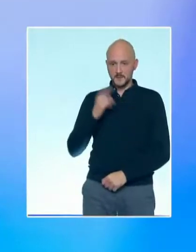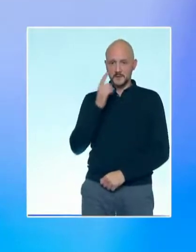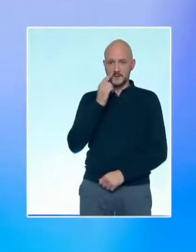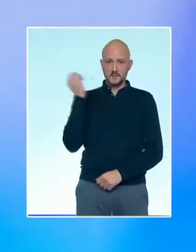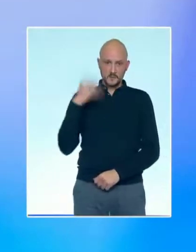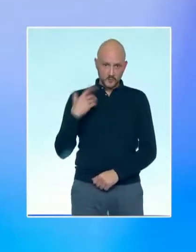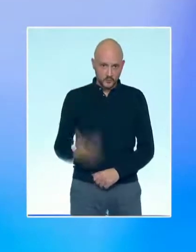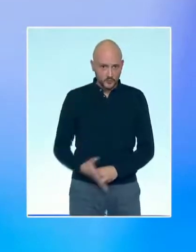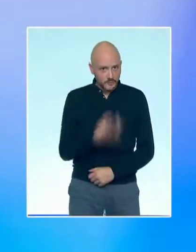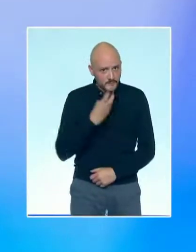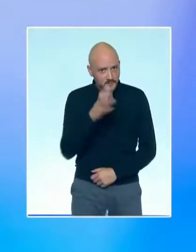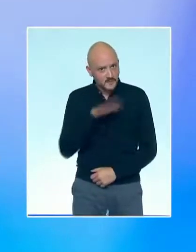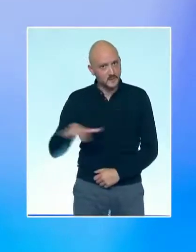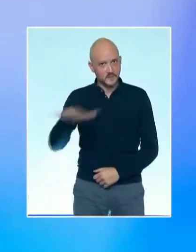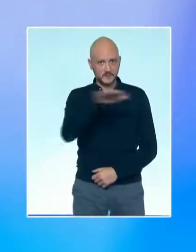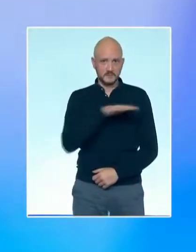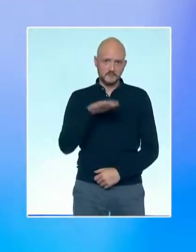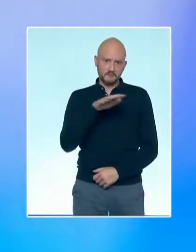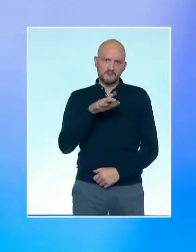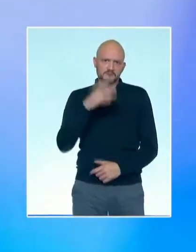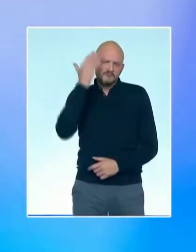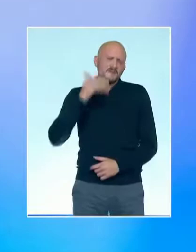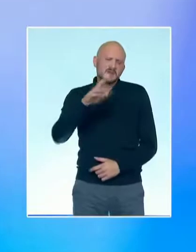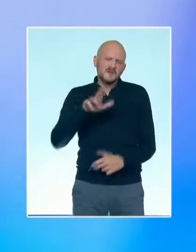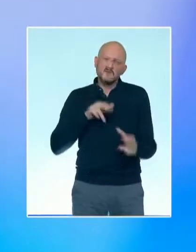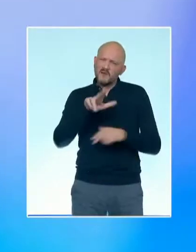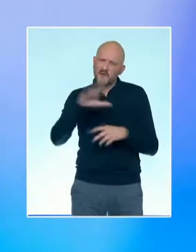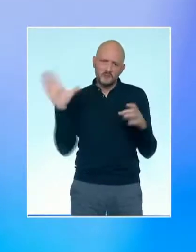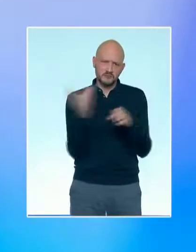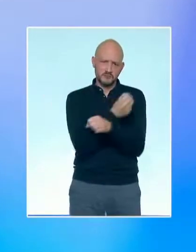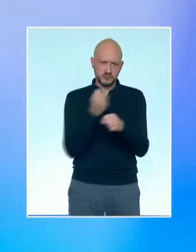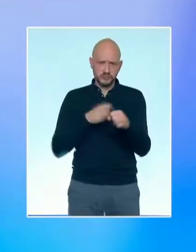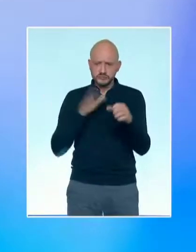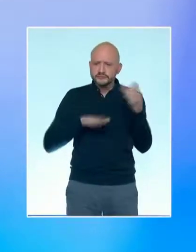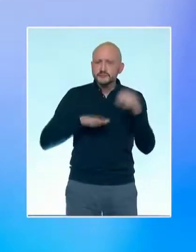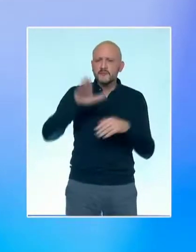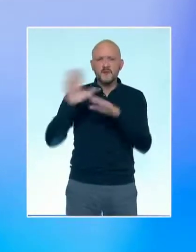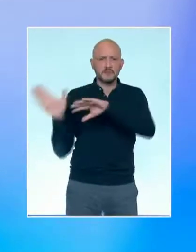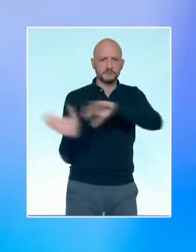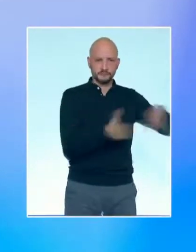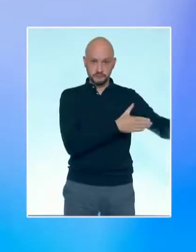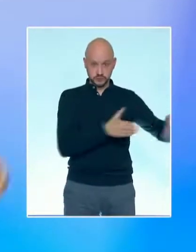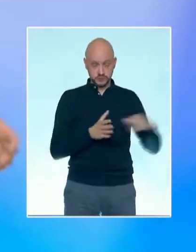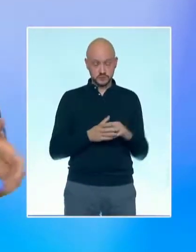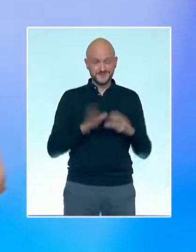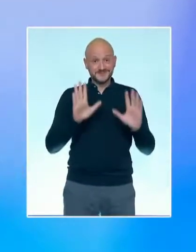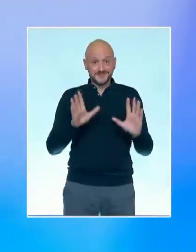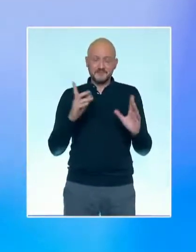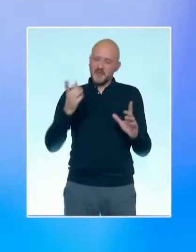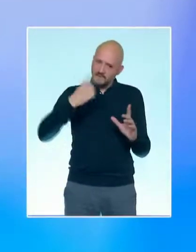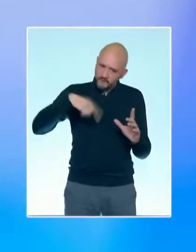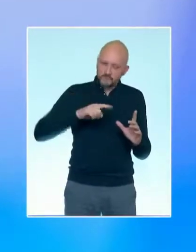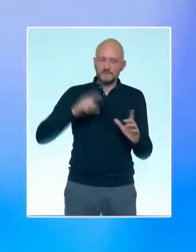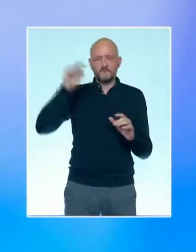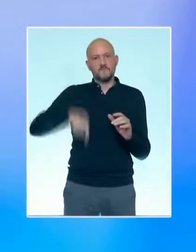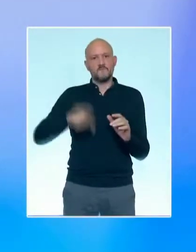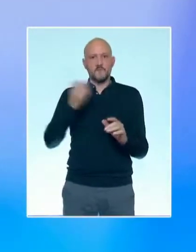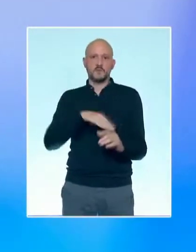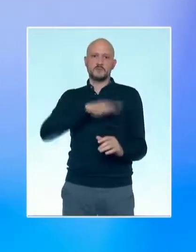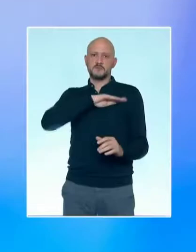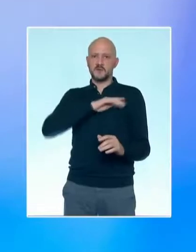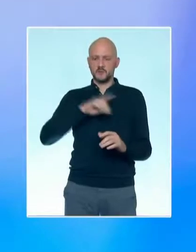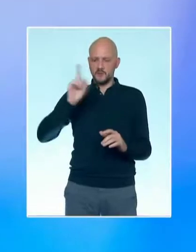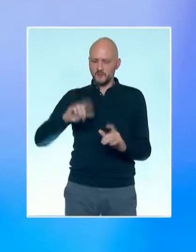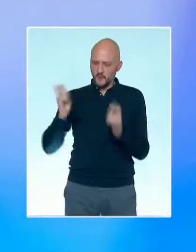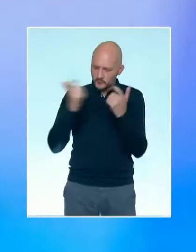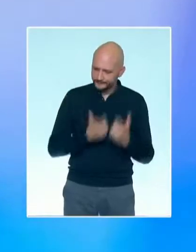cette nouvelle vague. À nous d'être responsables. Ah bah lui, il s'est fait vacciner, il a plus de cheveux. À nous de lever le pied sur ce qui est à risque. À nous de nous faire vacciner